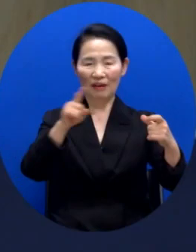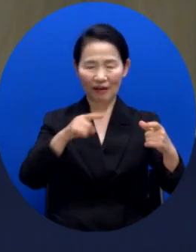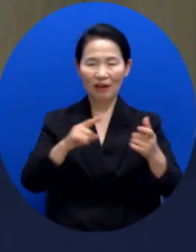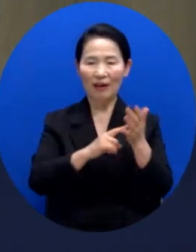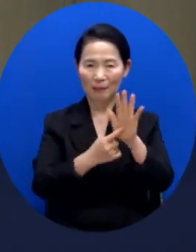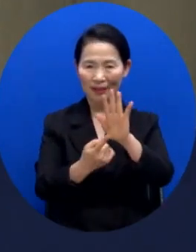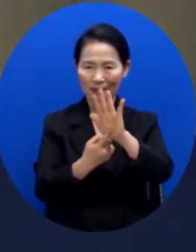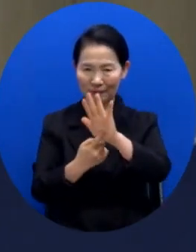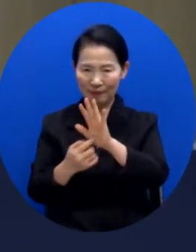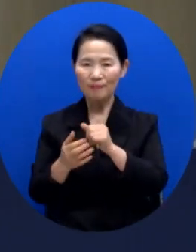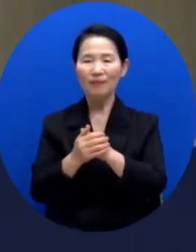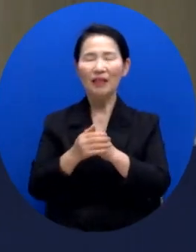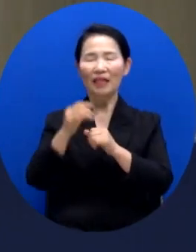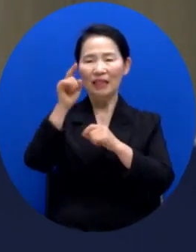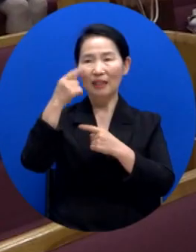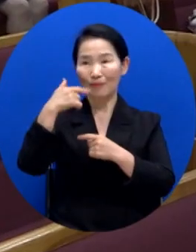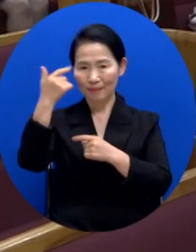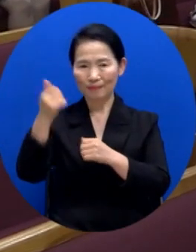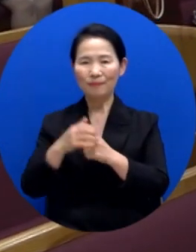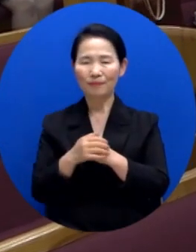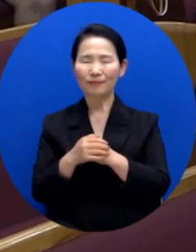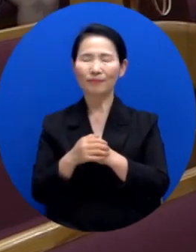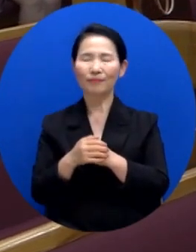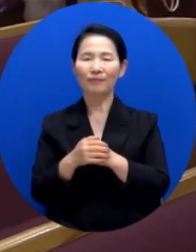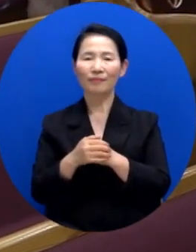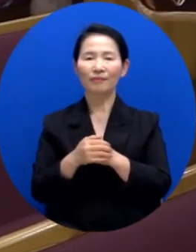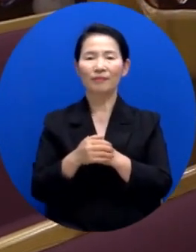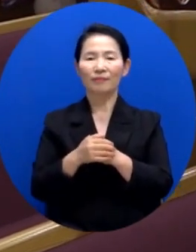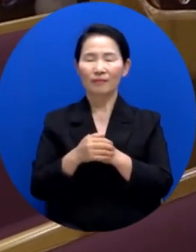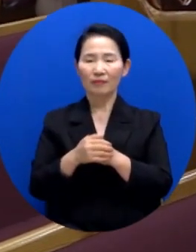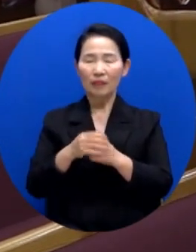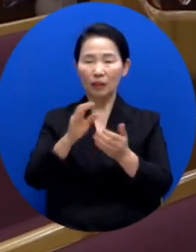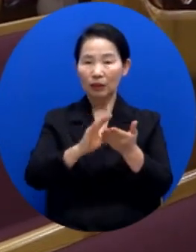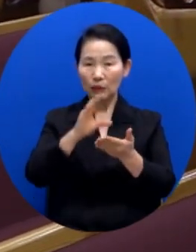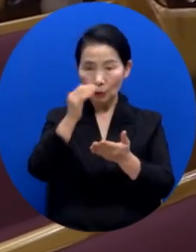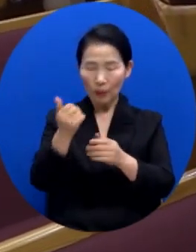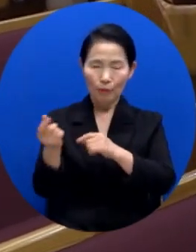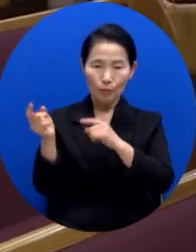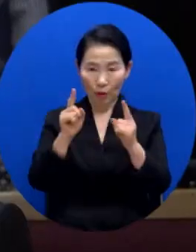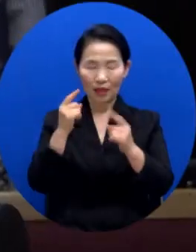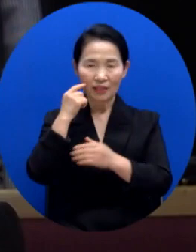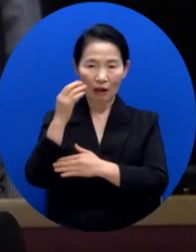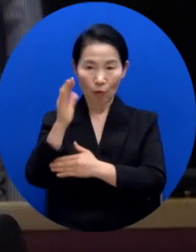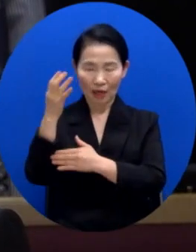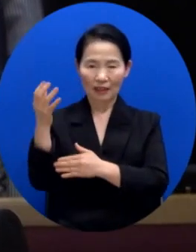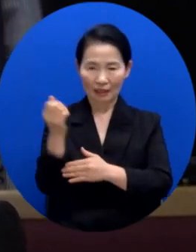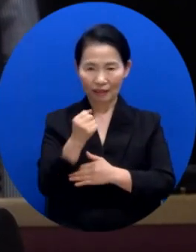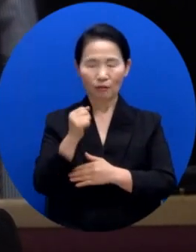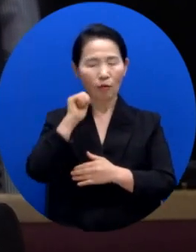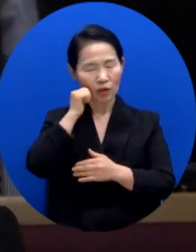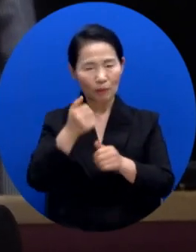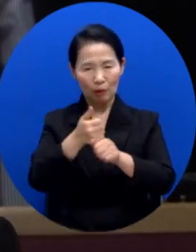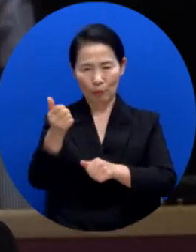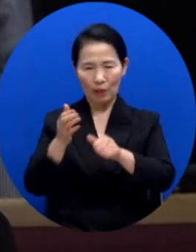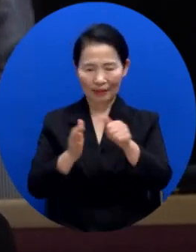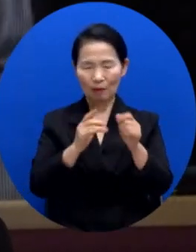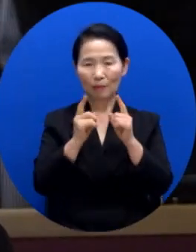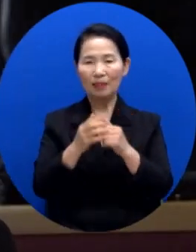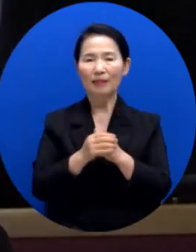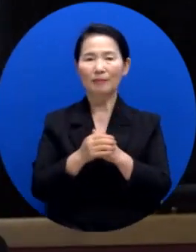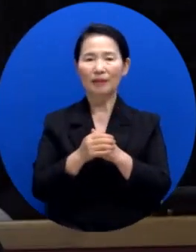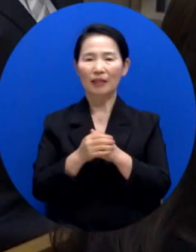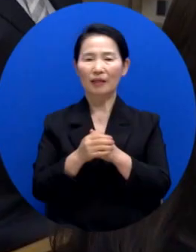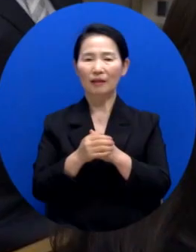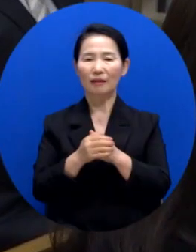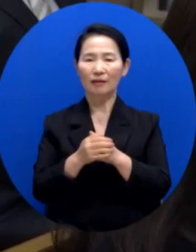대표회장이 광 진 목사는 인 그리스도의 부활의 영광으로 우리 사이가 어려운 시기를 극복해 나가자고 말했습니다 한편